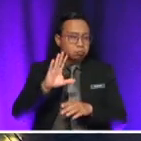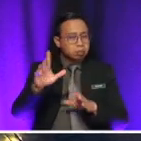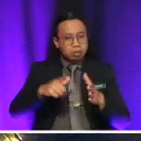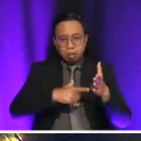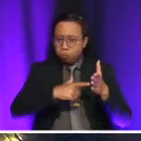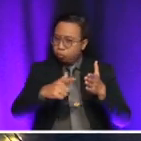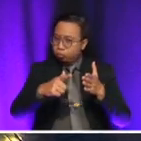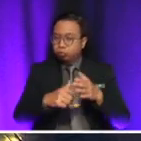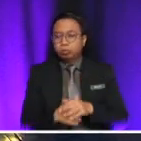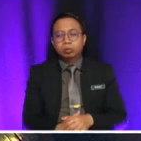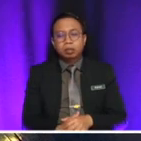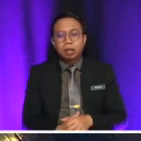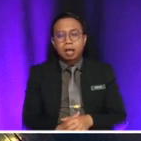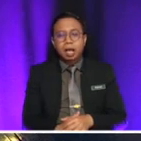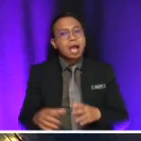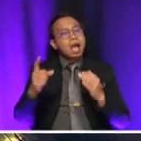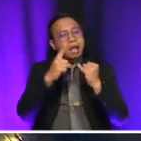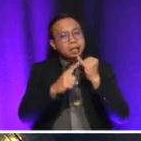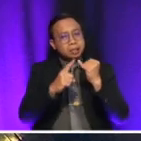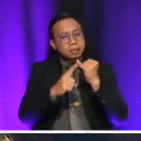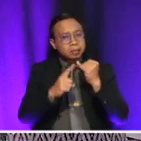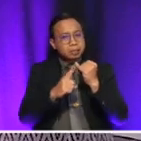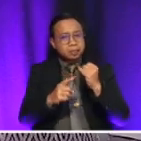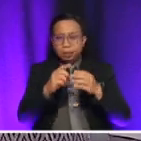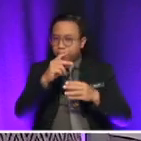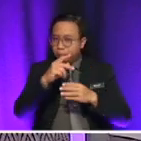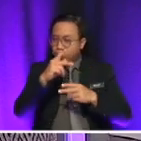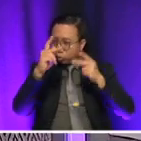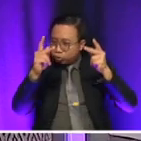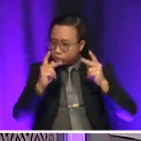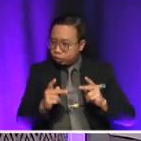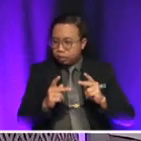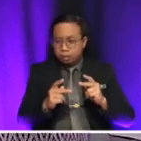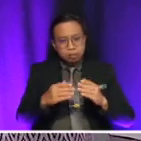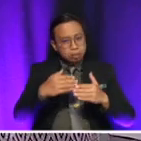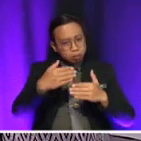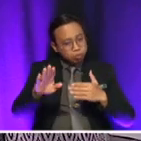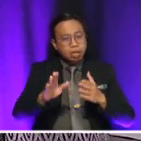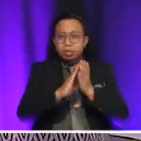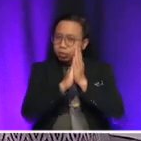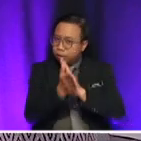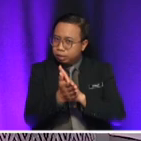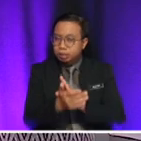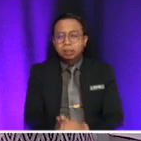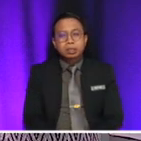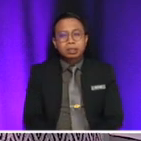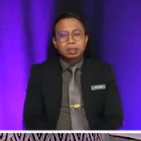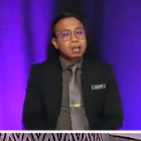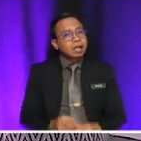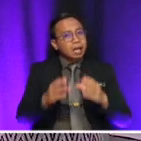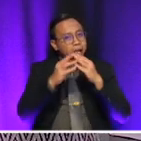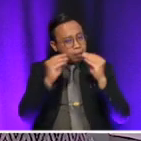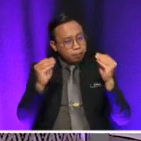sepakat dan akhirnya bila proses demi proses berlaku kata akhirnya